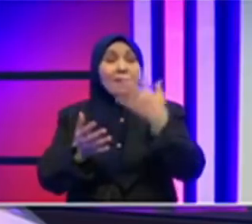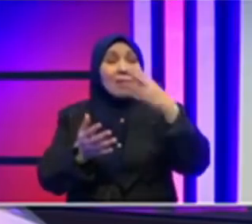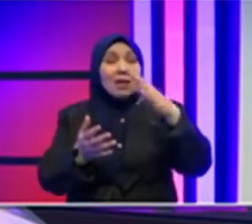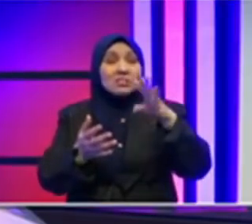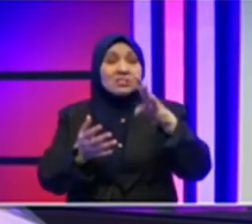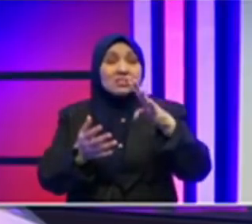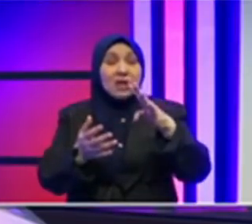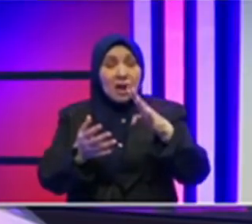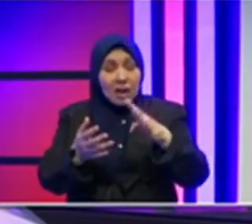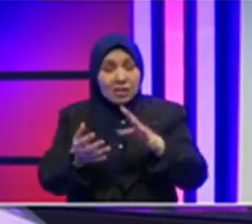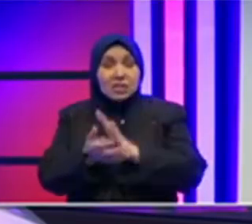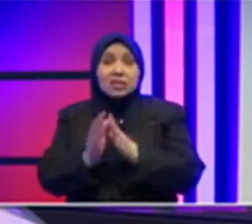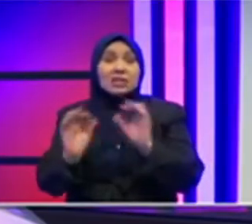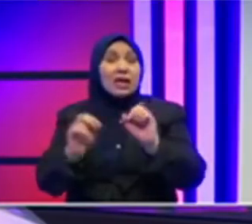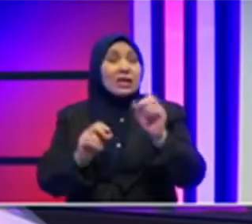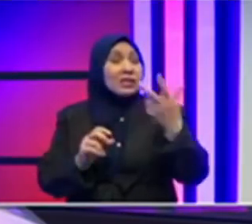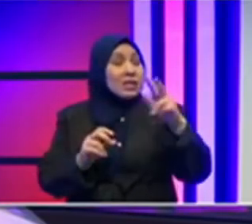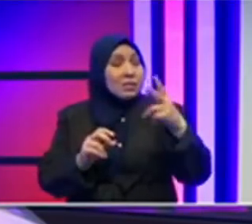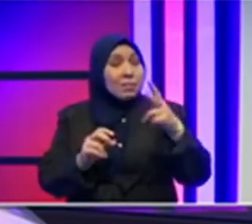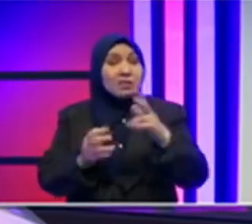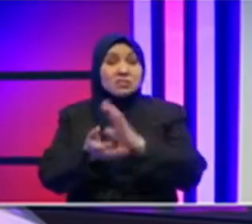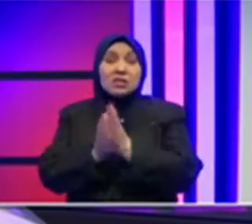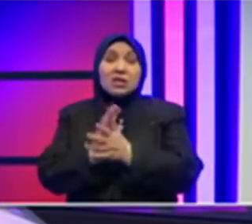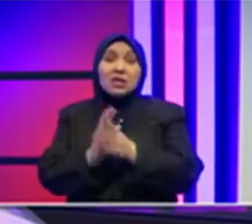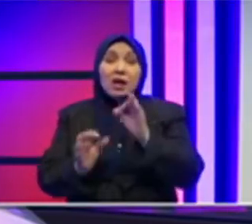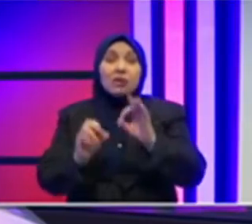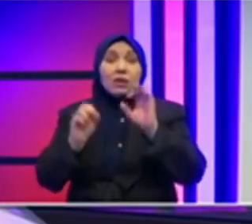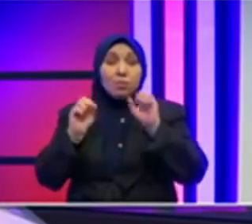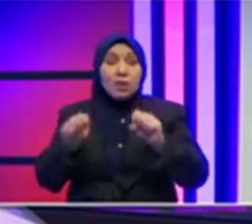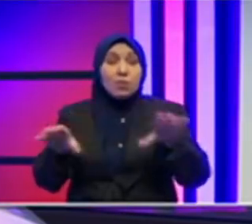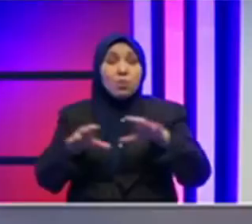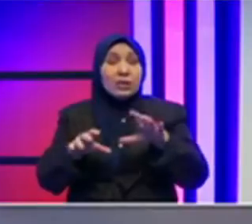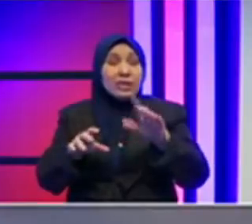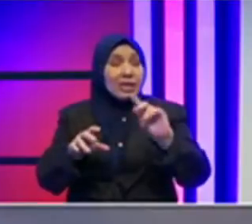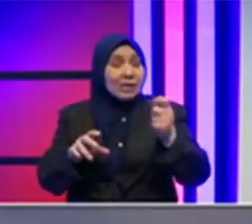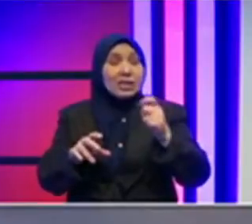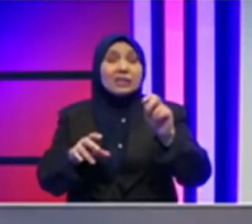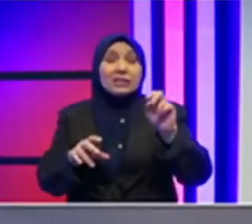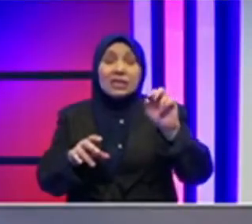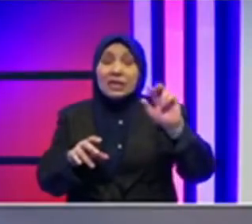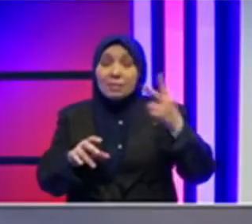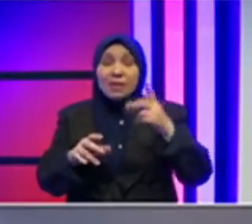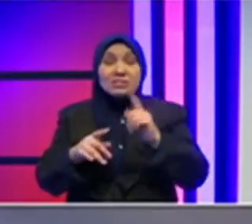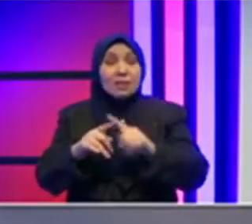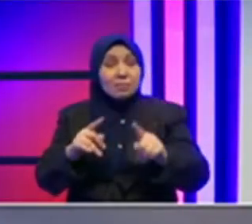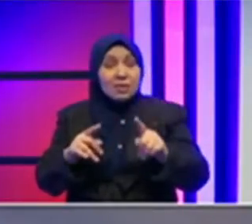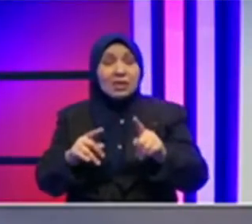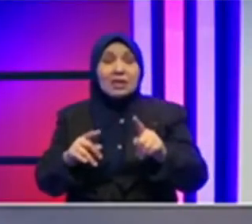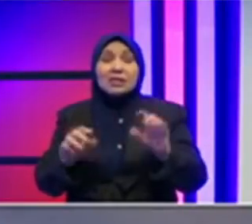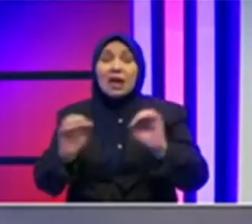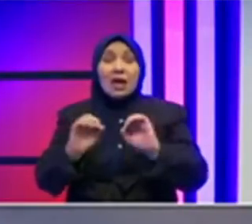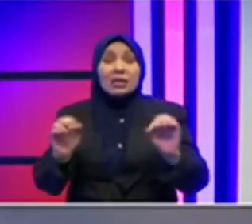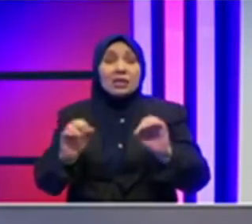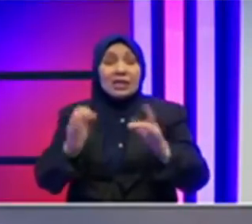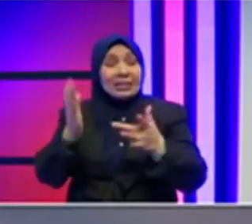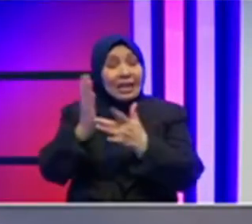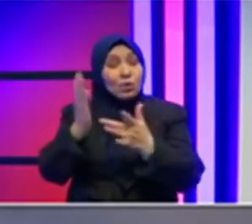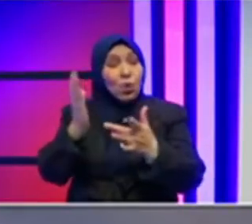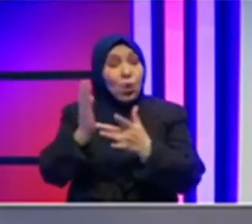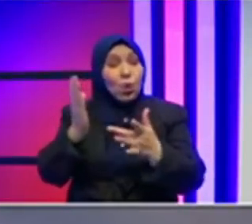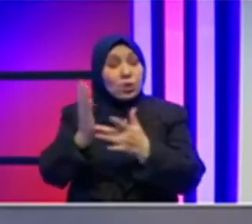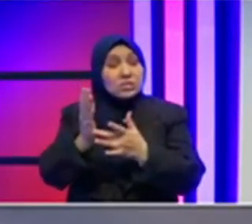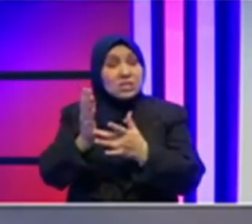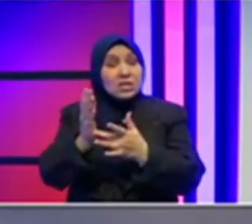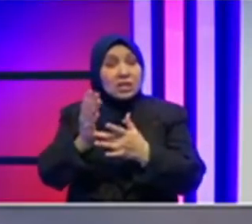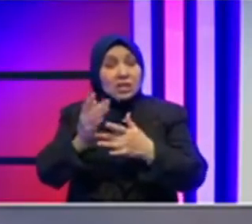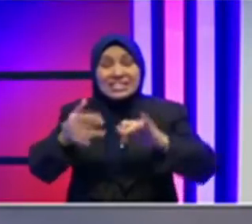14. Tak ada 13. Kalau dia boleh buat tak ada tingkat 13 tu okey juga kan, tapi setakat ini tak ada lagi teknologi